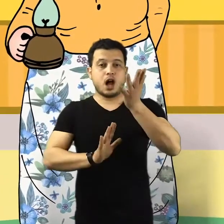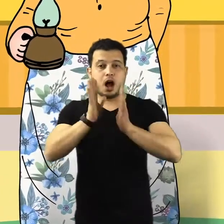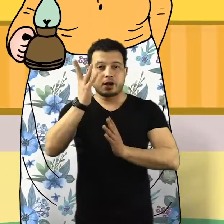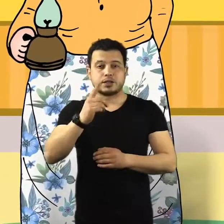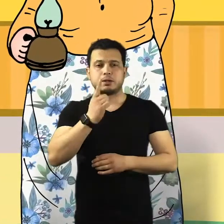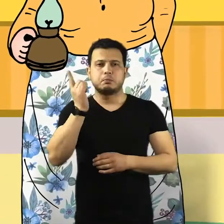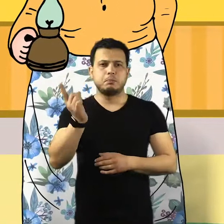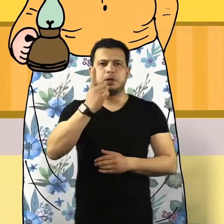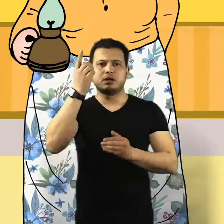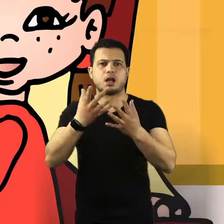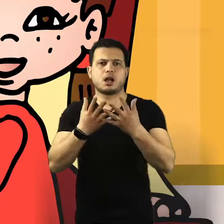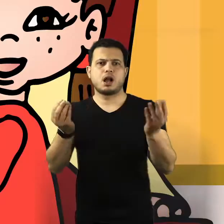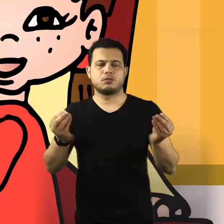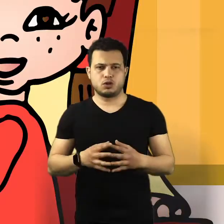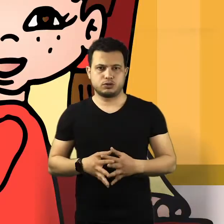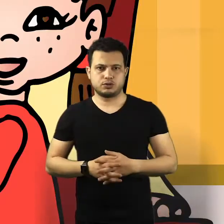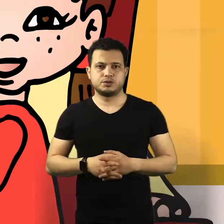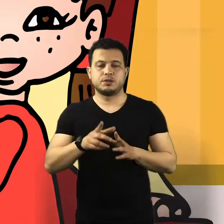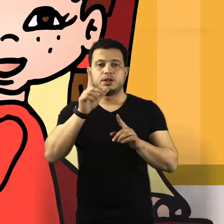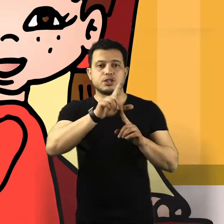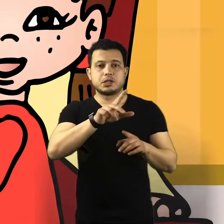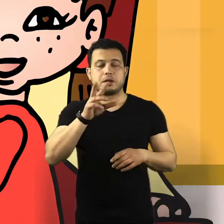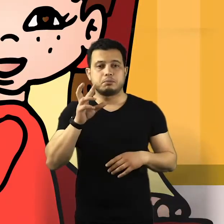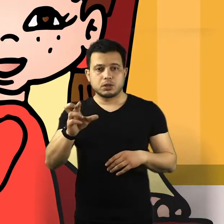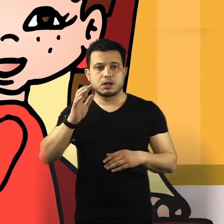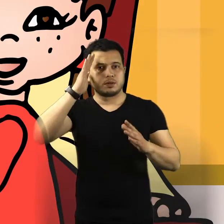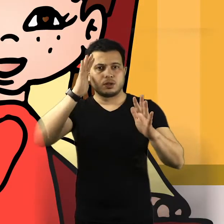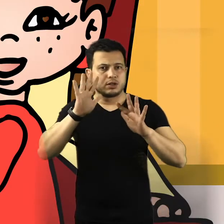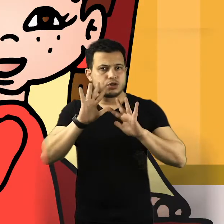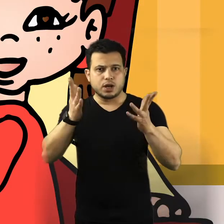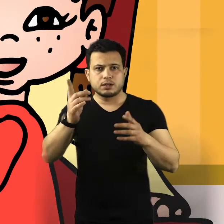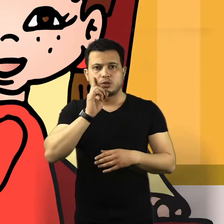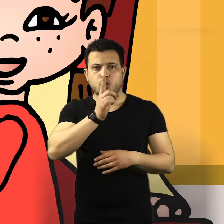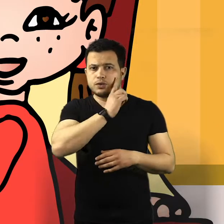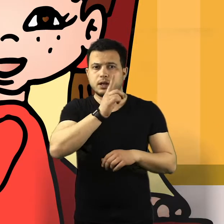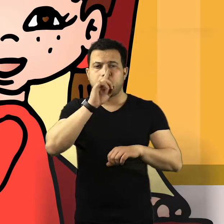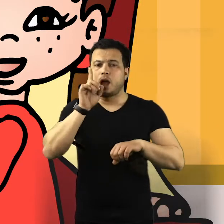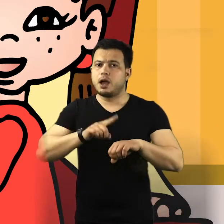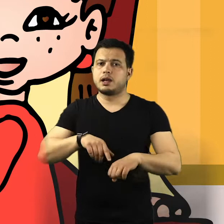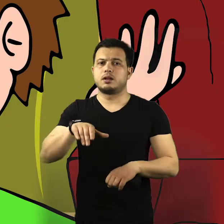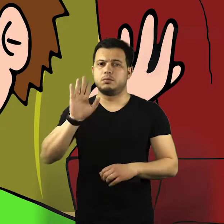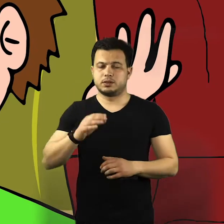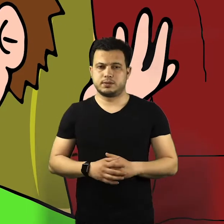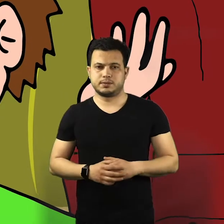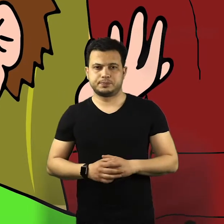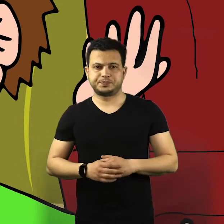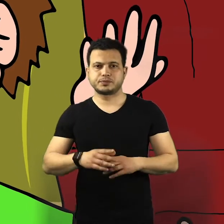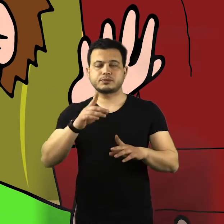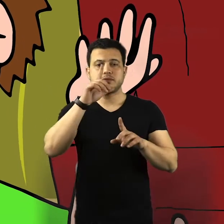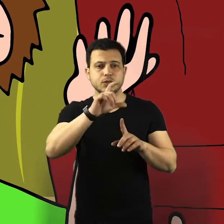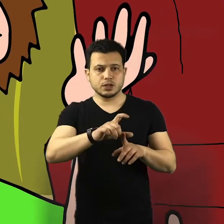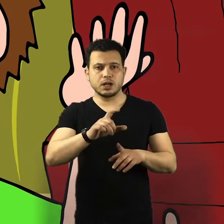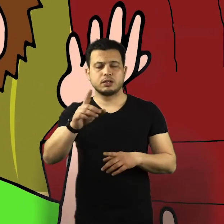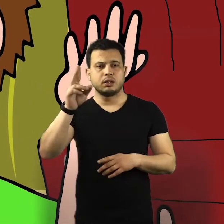anda kayboldu Çınar ve Pınar Çınar şaşkınlıktan gözlerine inanamadı Çınar